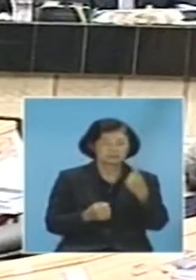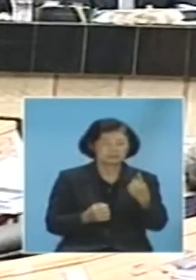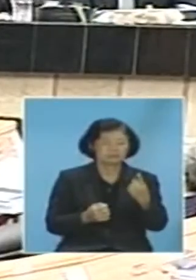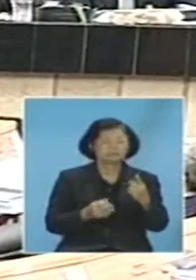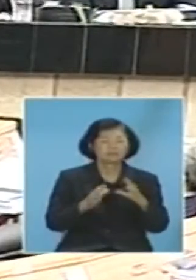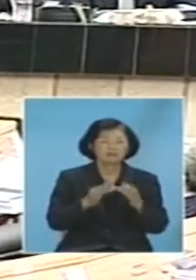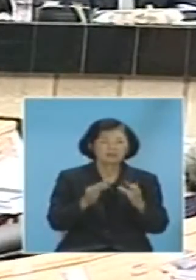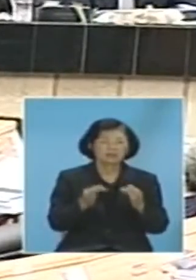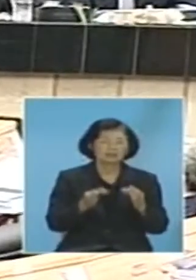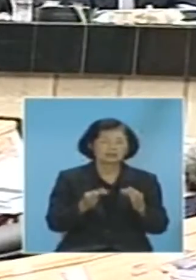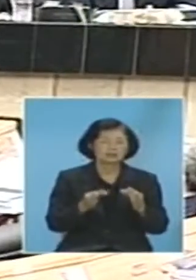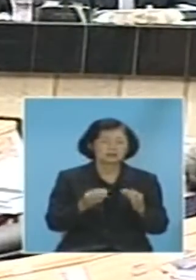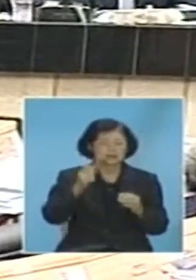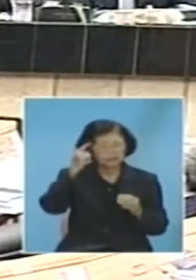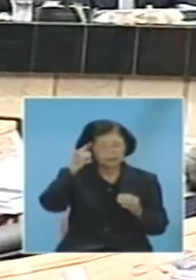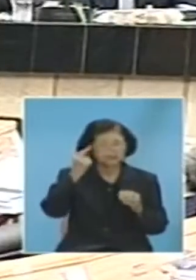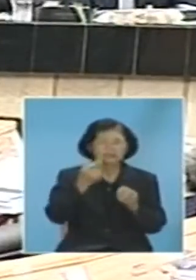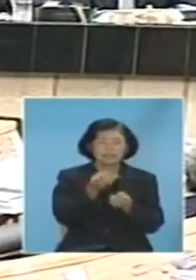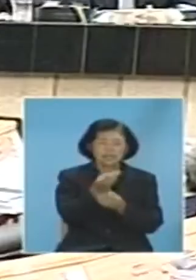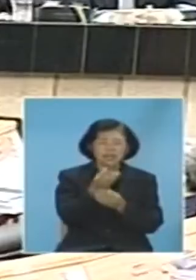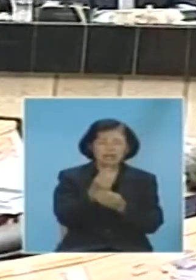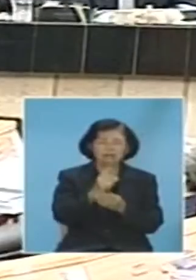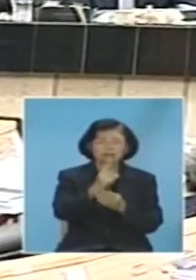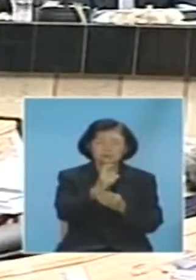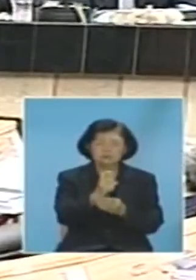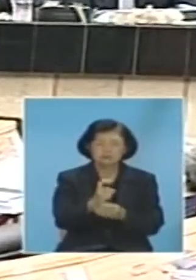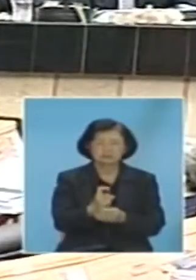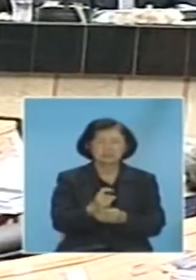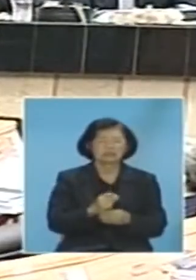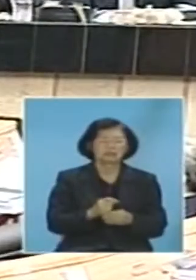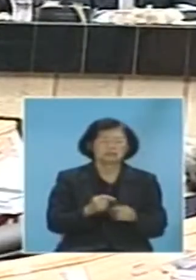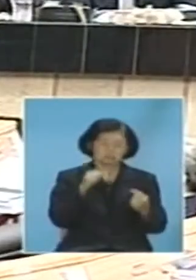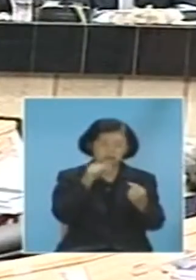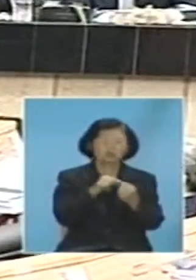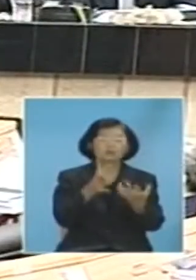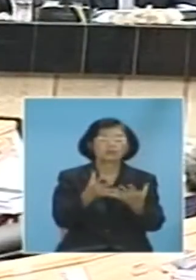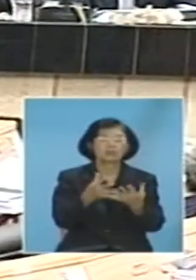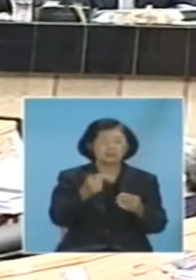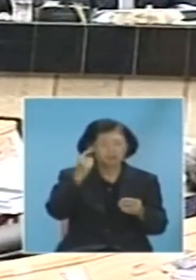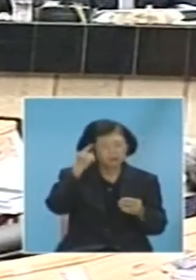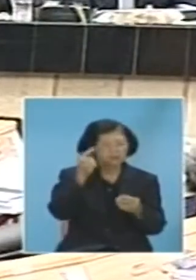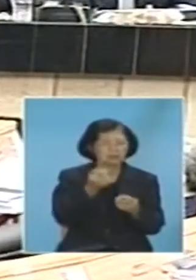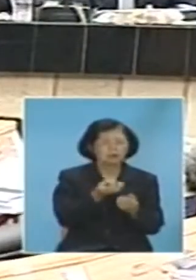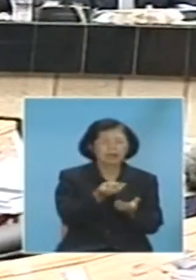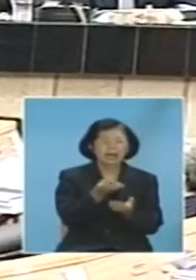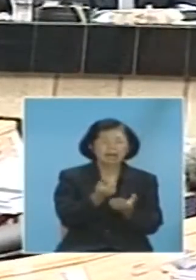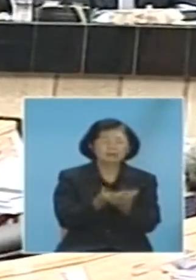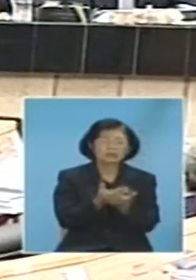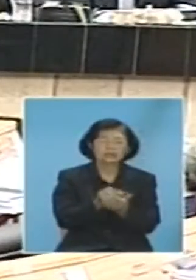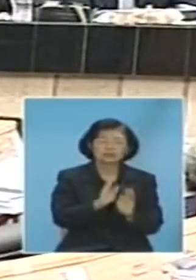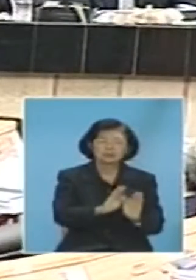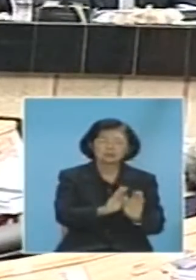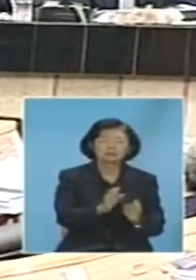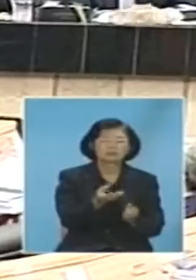ของการคิดค่าเสื่อมซึ่งเป็นตัวเลขที่ไม่ตรงกันแล้วก็รวมถึงการคิดมูลค่าข้าวที่คงค้างอยู่ในส